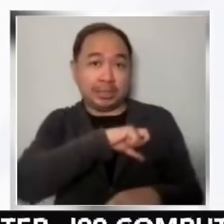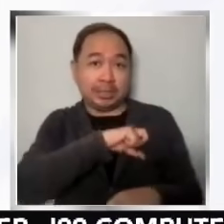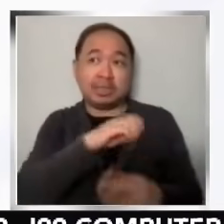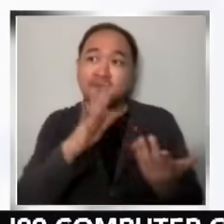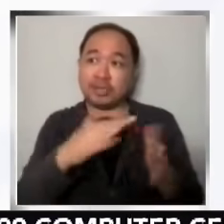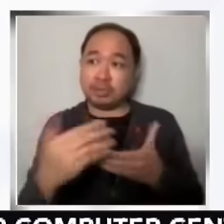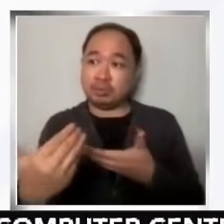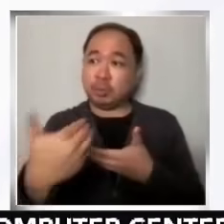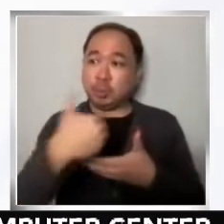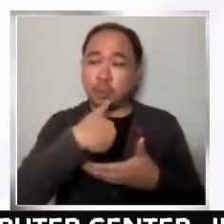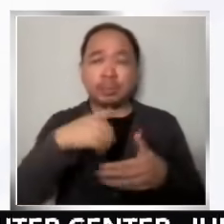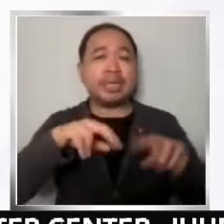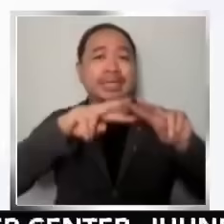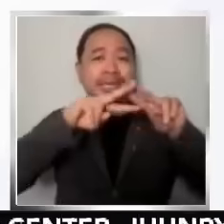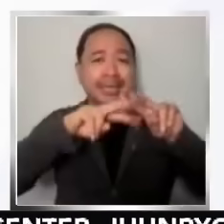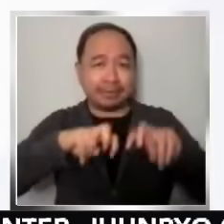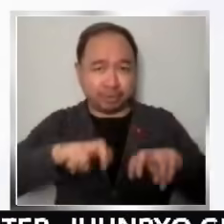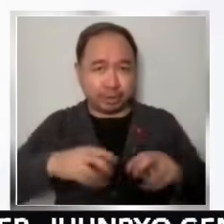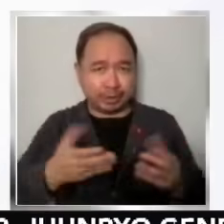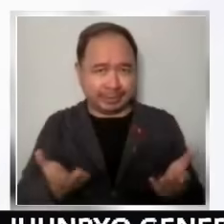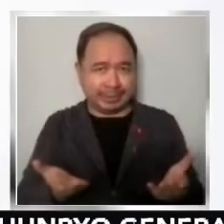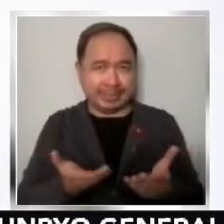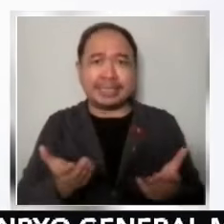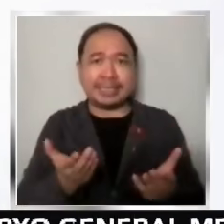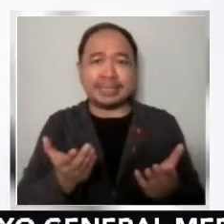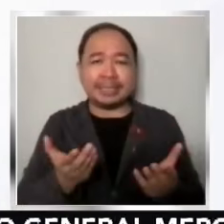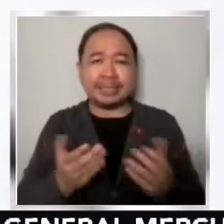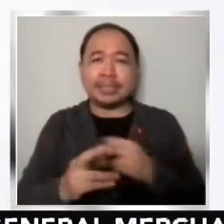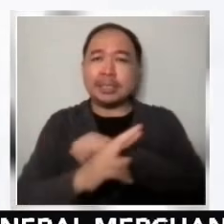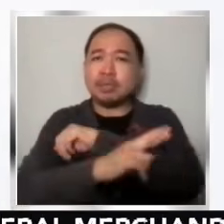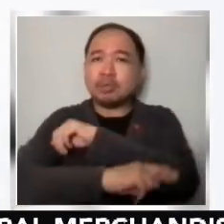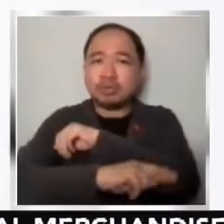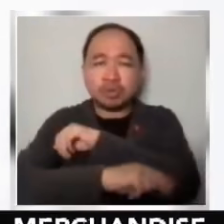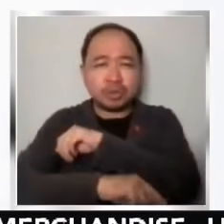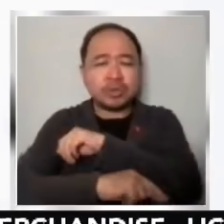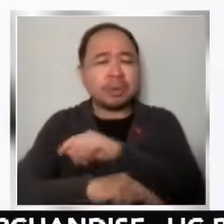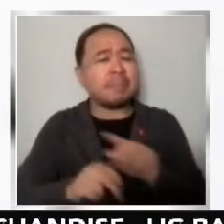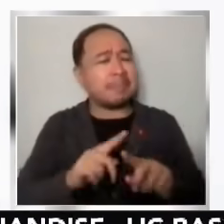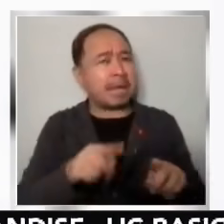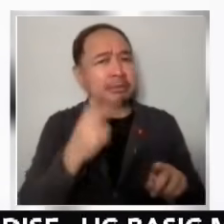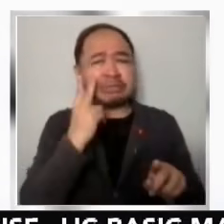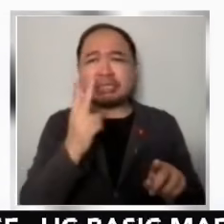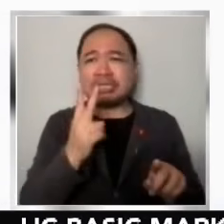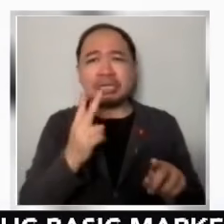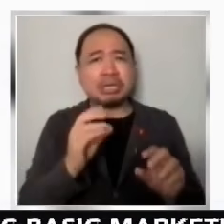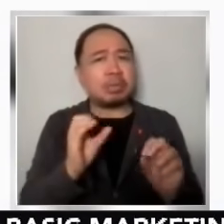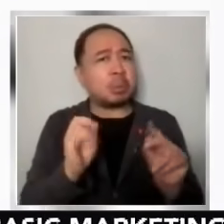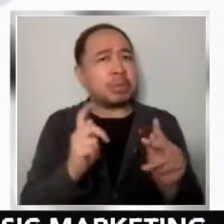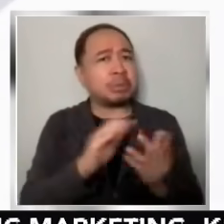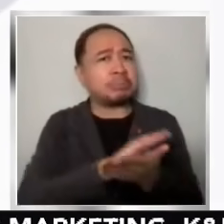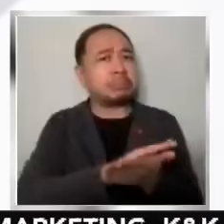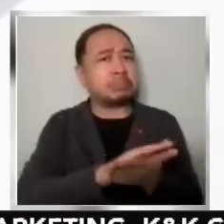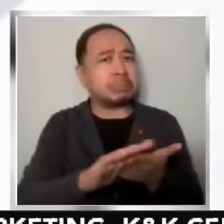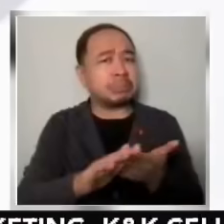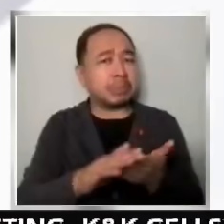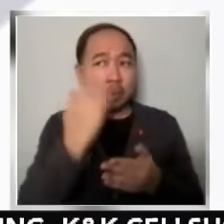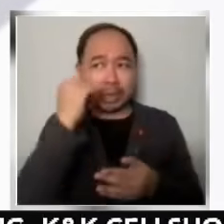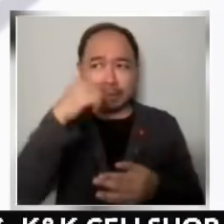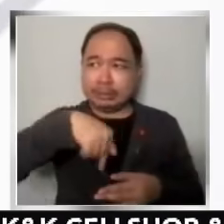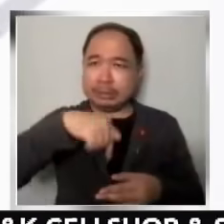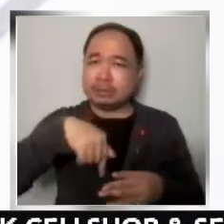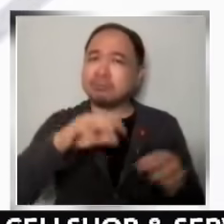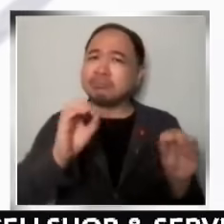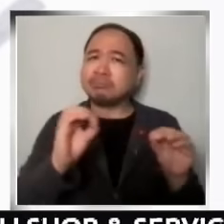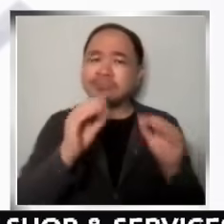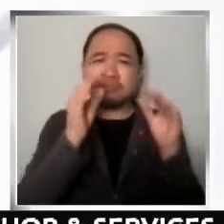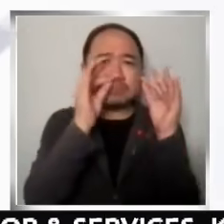sa region. And negative po, kasi wala po kaming talaga ditong drugs. At even